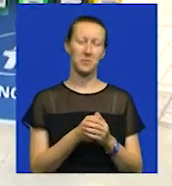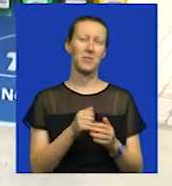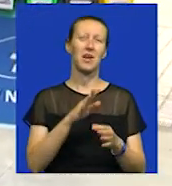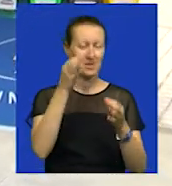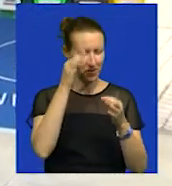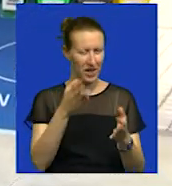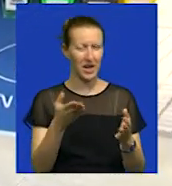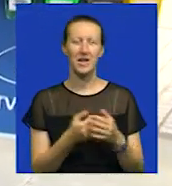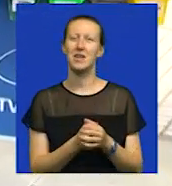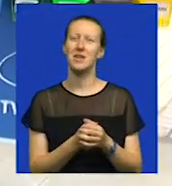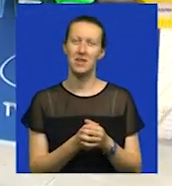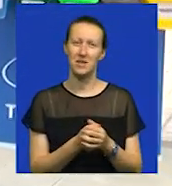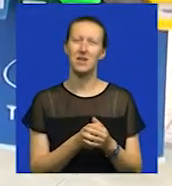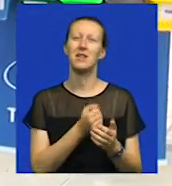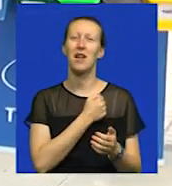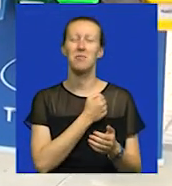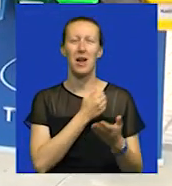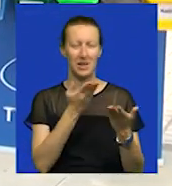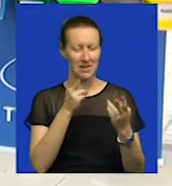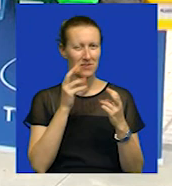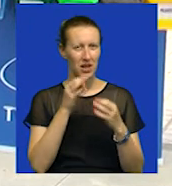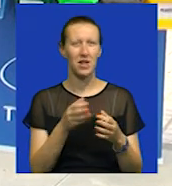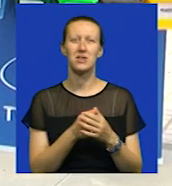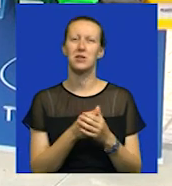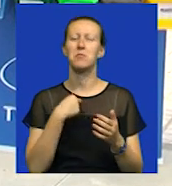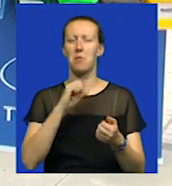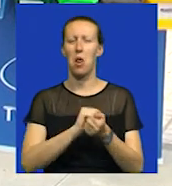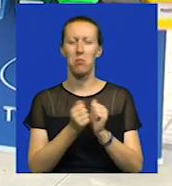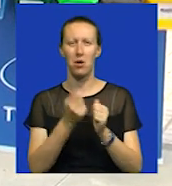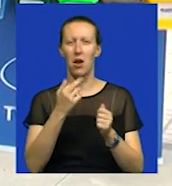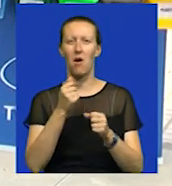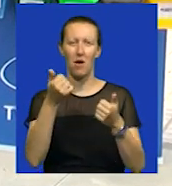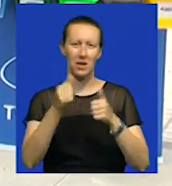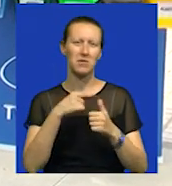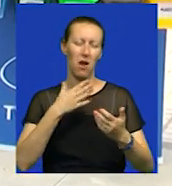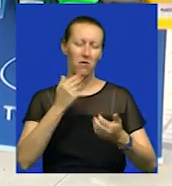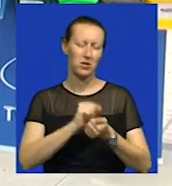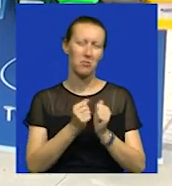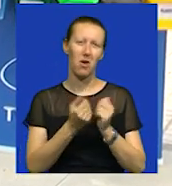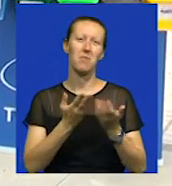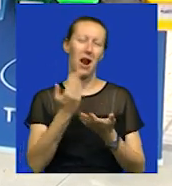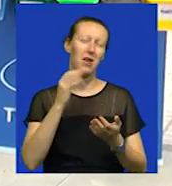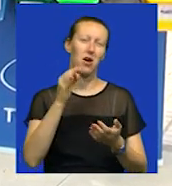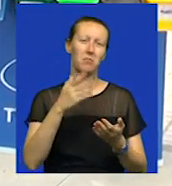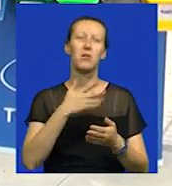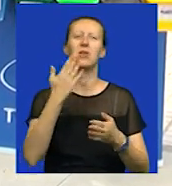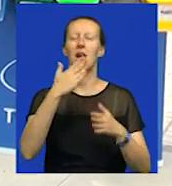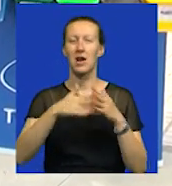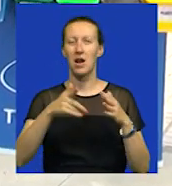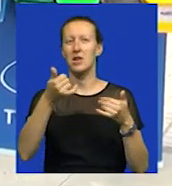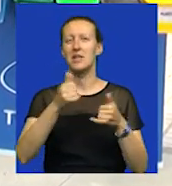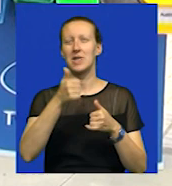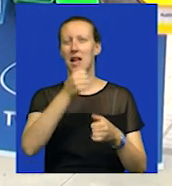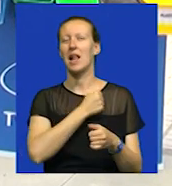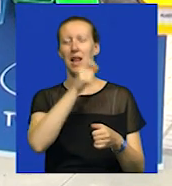svaka čast, ja mislim da je Dalmatincin. Eko, malo borbeniji nego Istrijanci, šta da radimo? Ali dobro, na čelu svih Istrijani